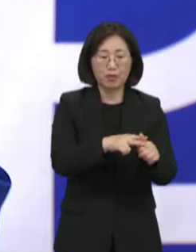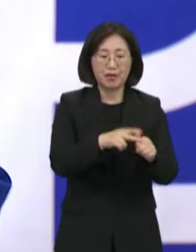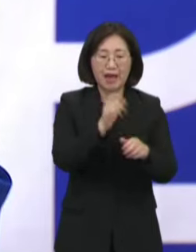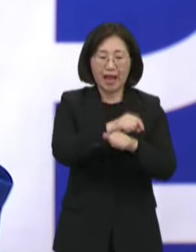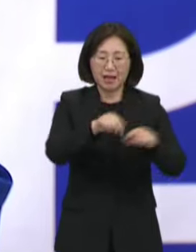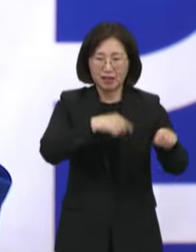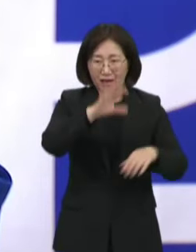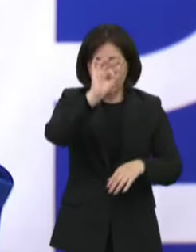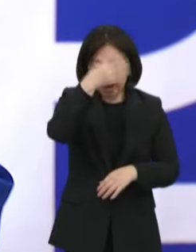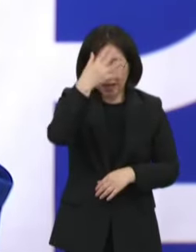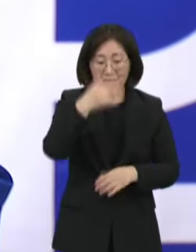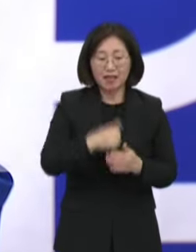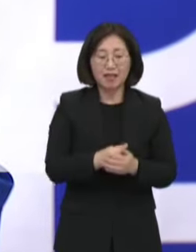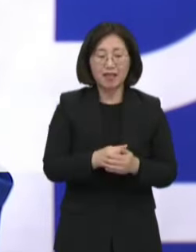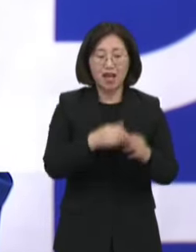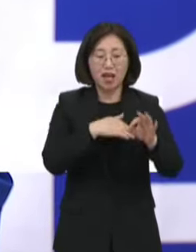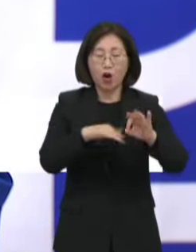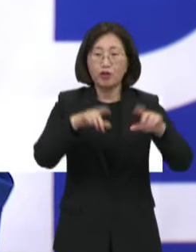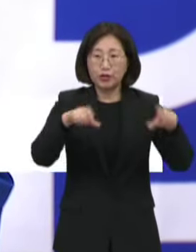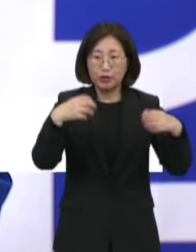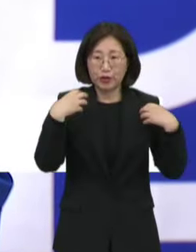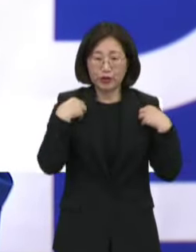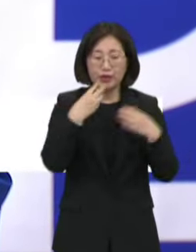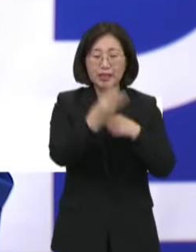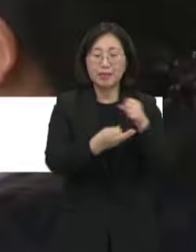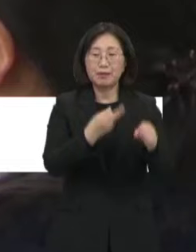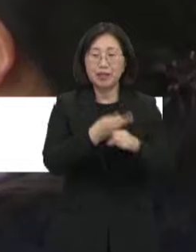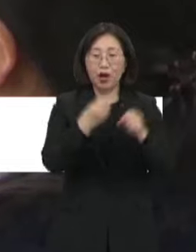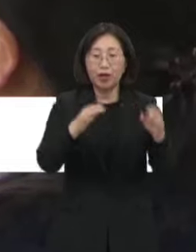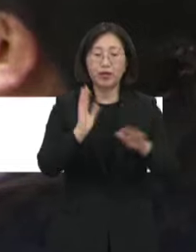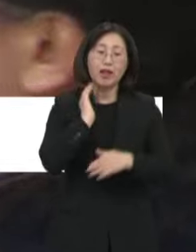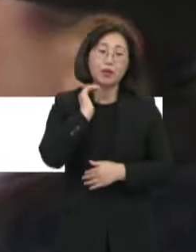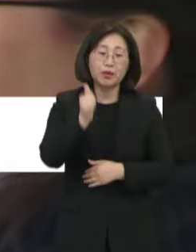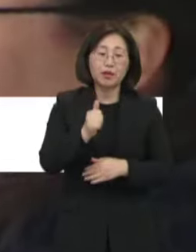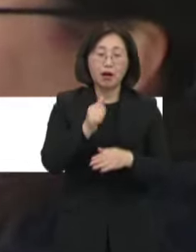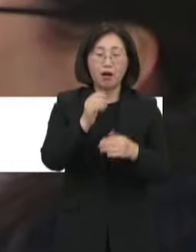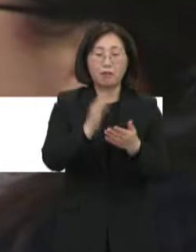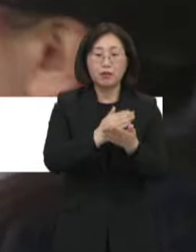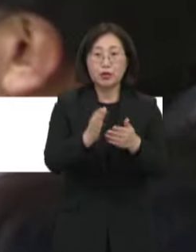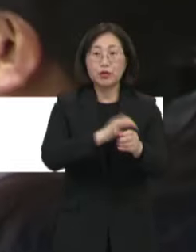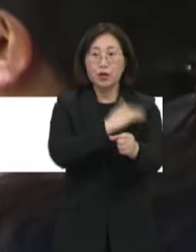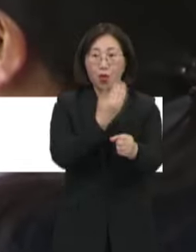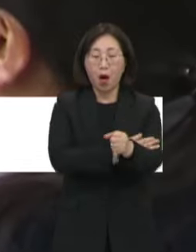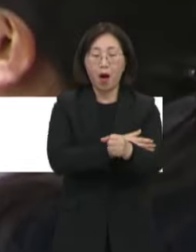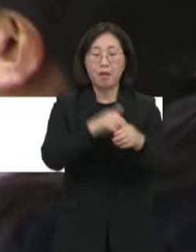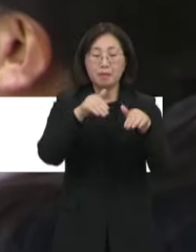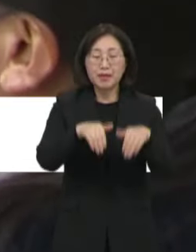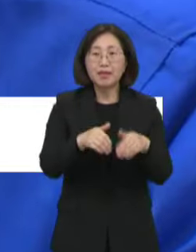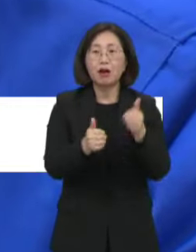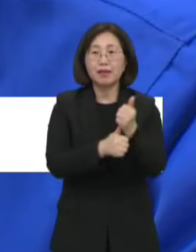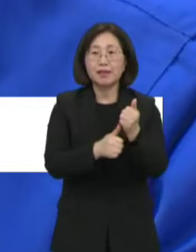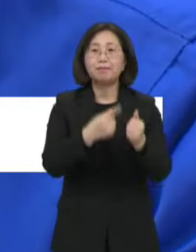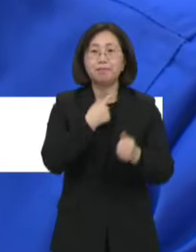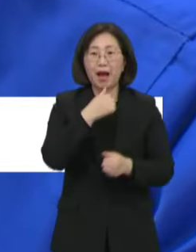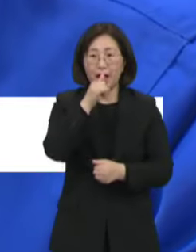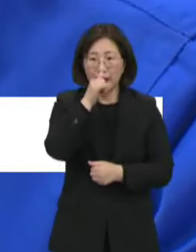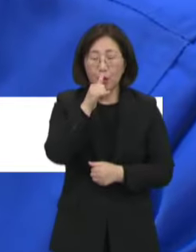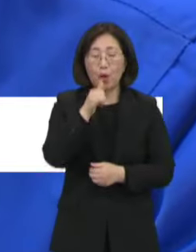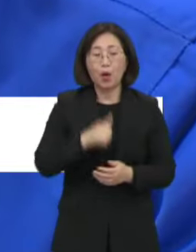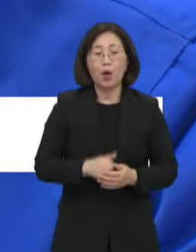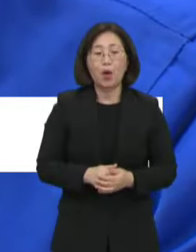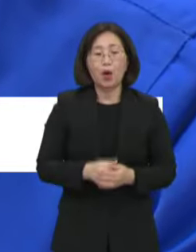불립니다. 삼선 서천군수 12년에 대통령실 자치분권 비서관을 거쳐 충남 문화체육부지사를